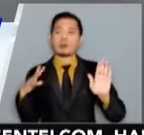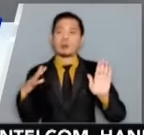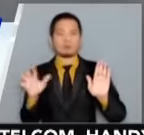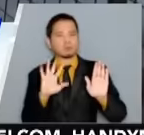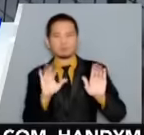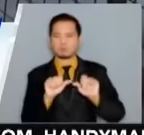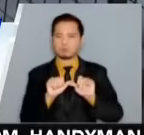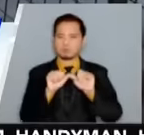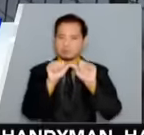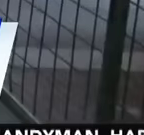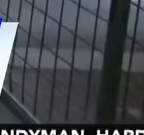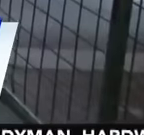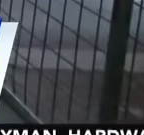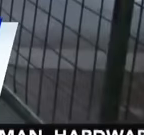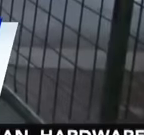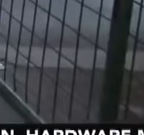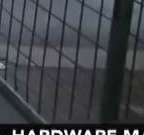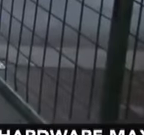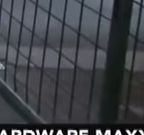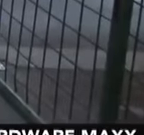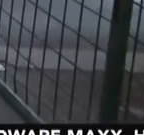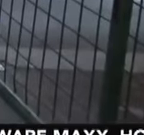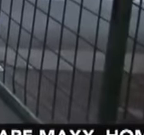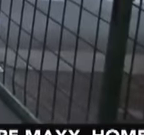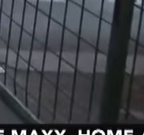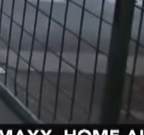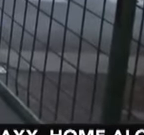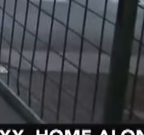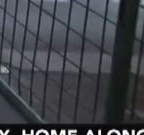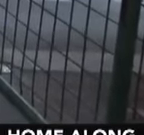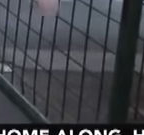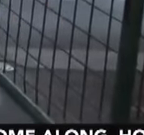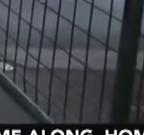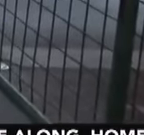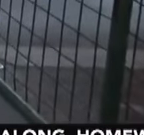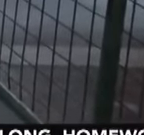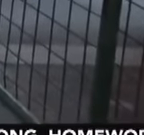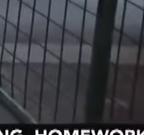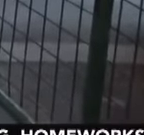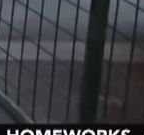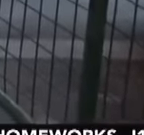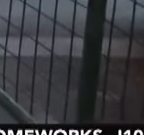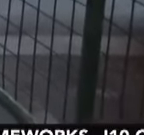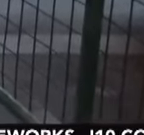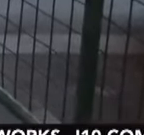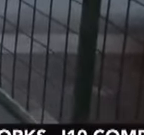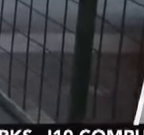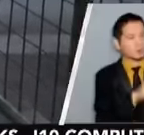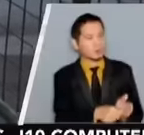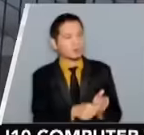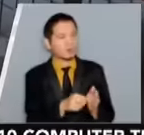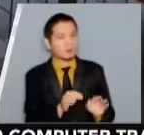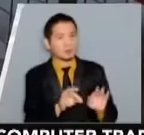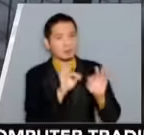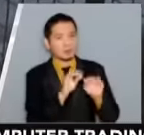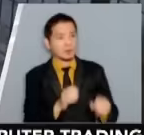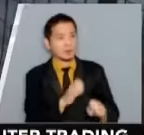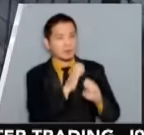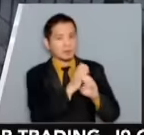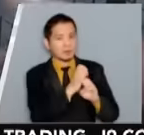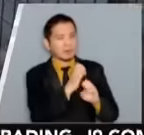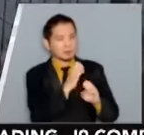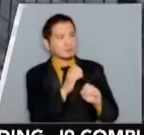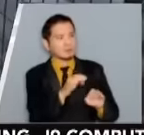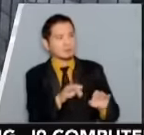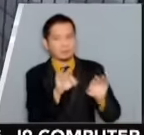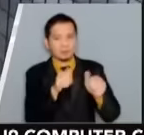Ginoong Charlie Del Rosario. Tulad nga po na nabanggit si Charlie, kahit halimbawa, lumuwag yung mga kalsada natin sa EDSA, eh sumunod pa rin po tayo sa batas